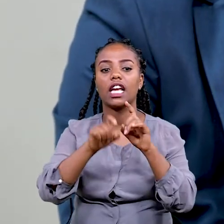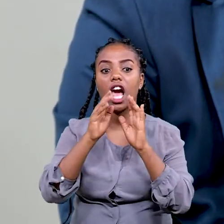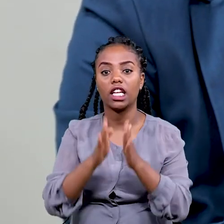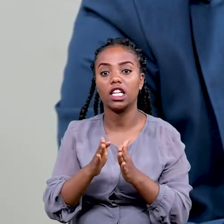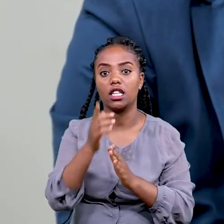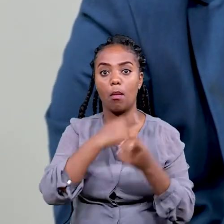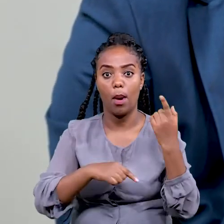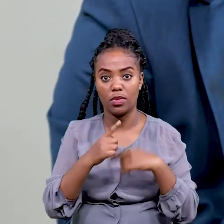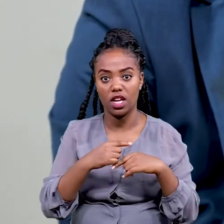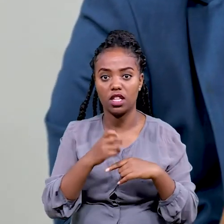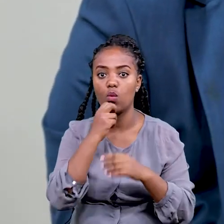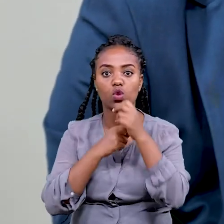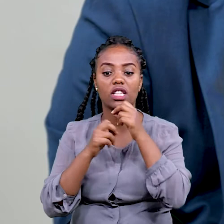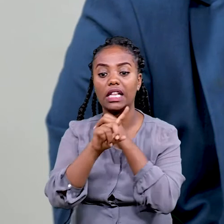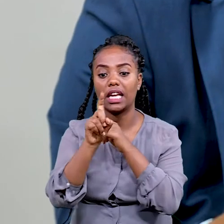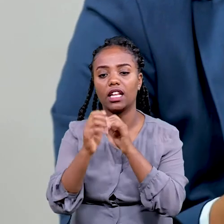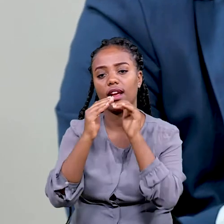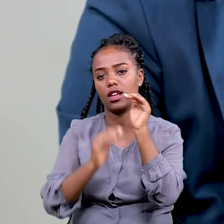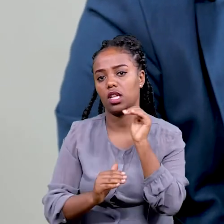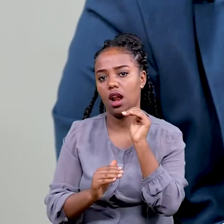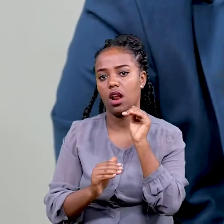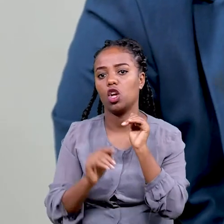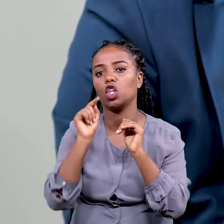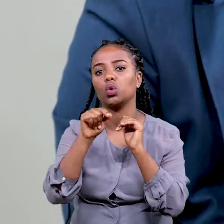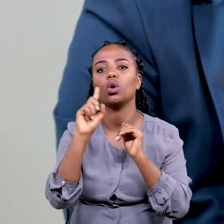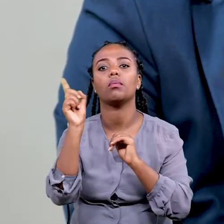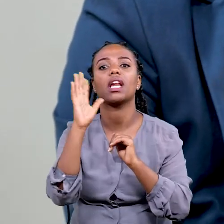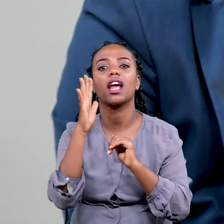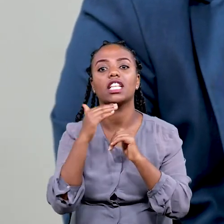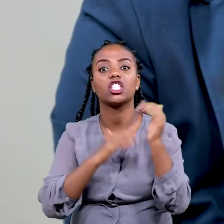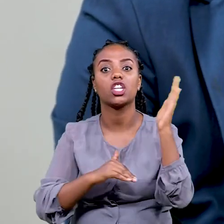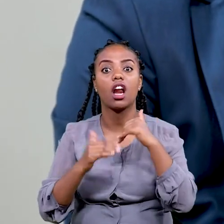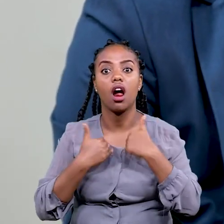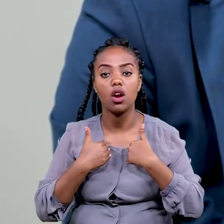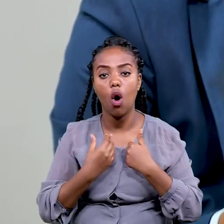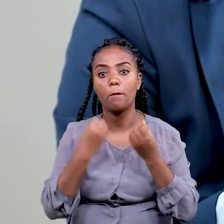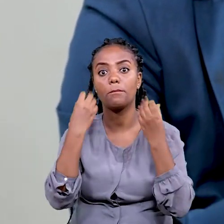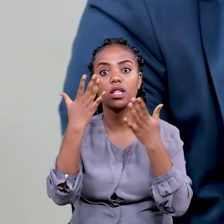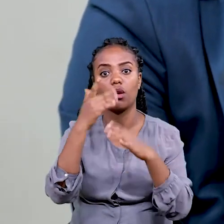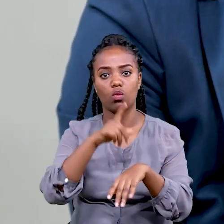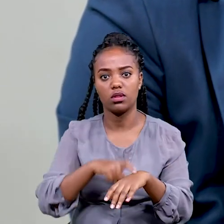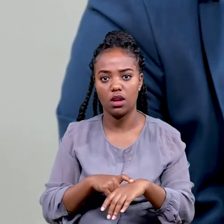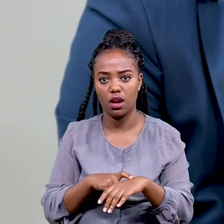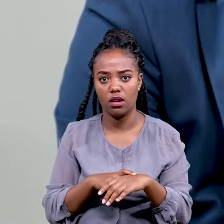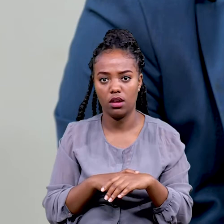ተጠያቂነትን ለማምጣት የወንጀል ተጠያቂነትን ይቀንሳል። እሱ ምን አይነት ክፍተቶች አሉት? በአብዛኛው ጊዜ